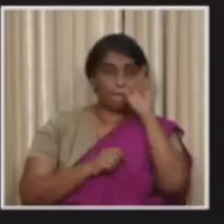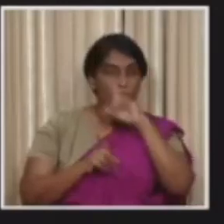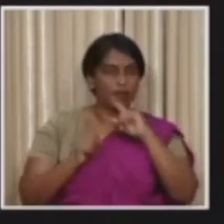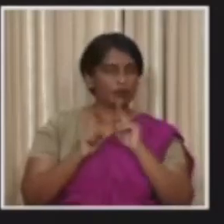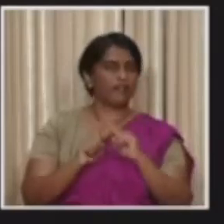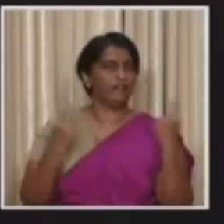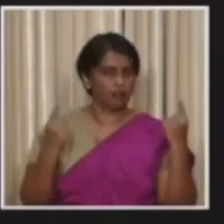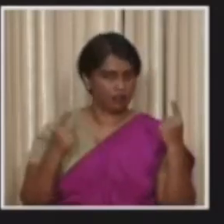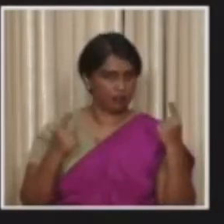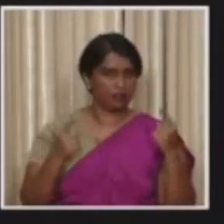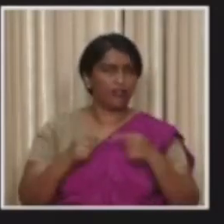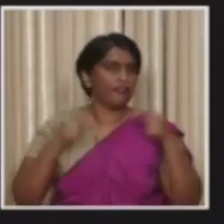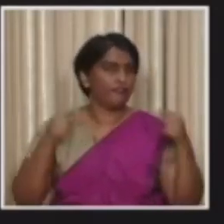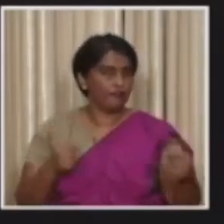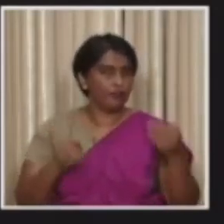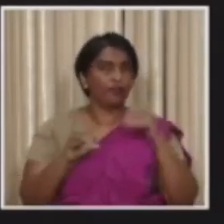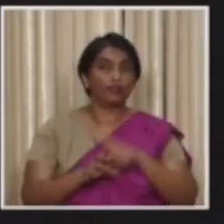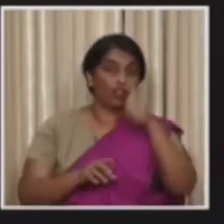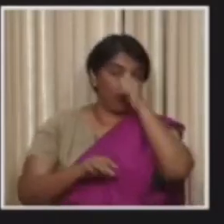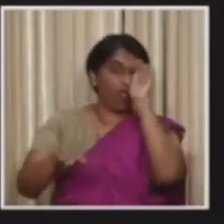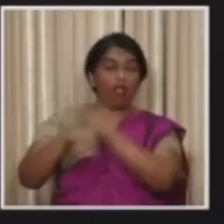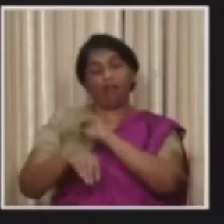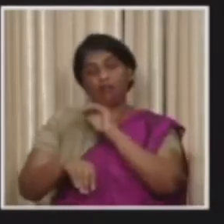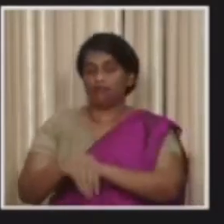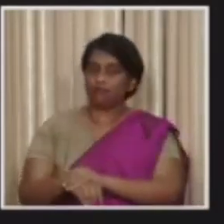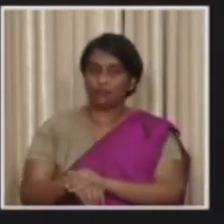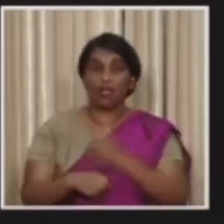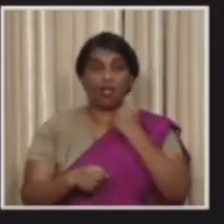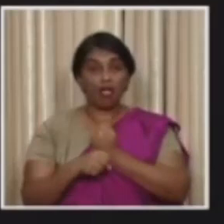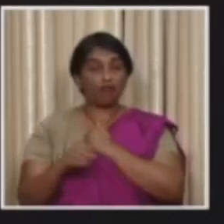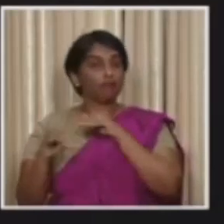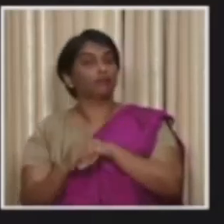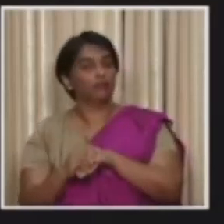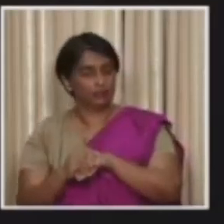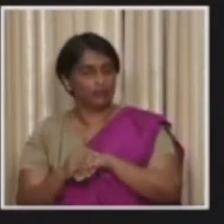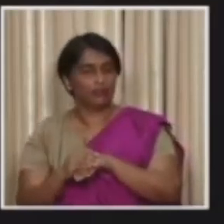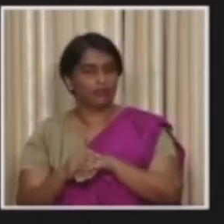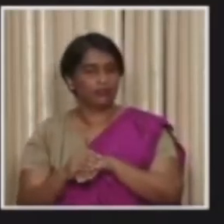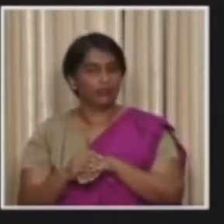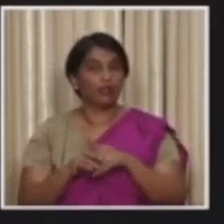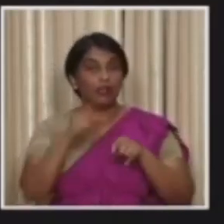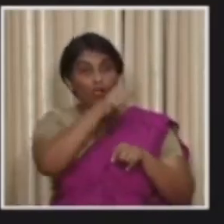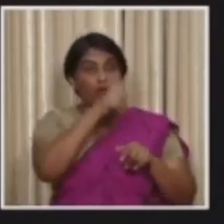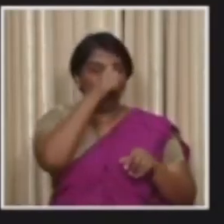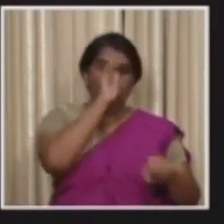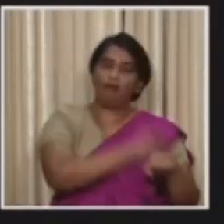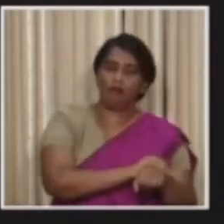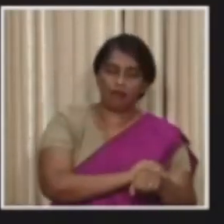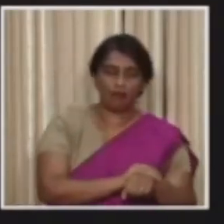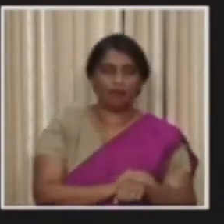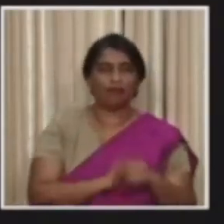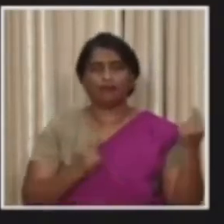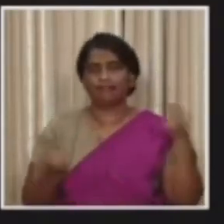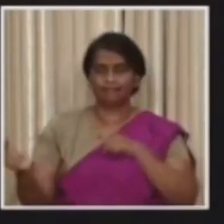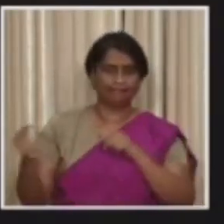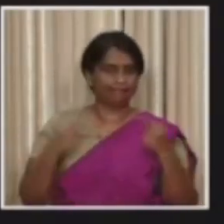වෙනවා. විපක්ෂයේ ඉන්නකොට කියනවා හොරු අල්ලනවායි කියලා. ආණ්ඩුවට ගියාට පස්සේ අනිත් හොරු අල්ලනවායි කියලා කියනවා.